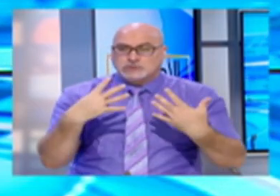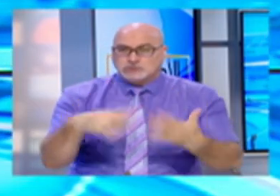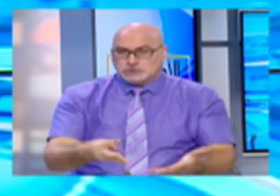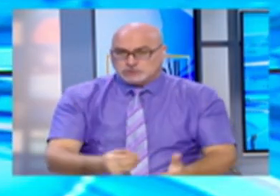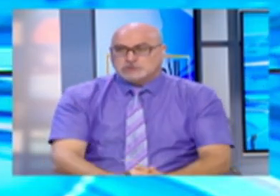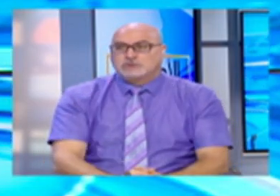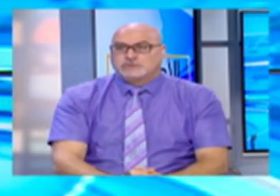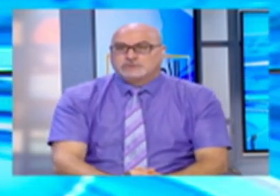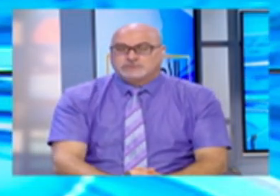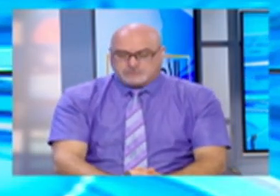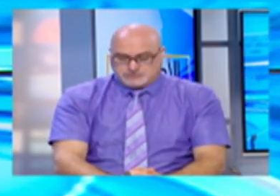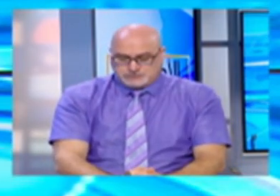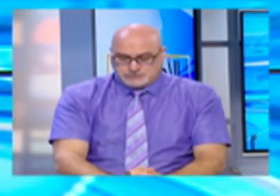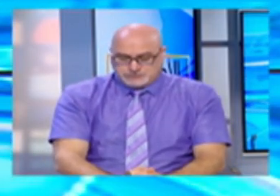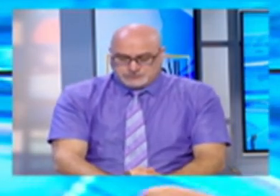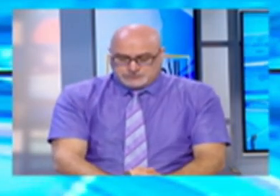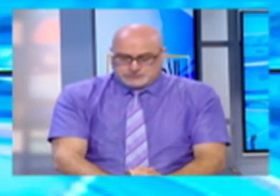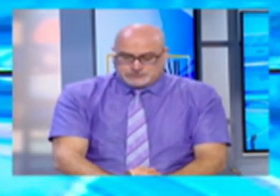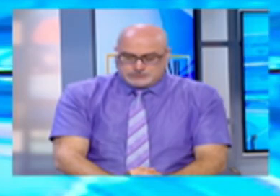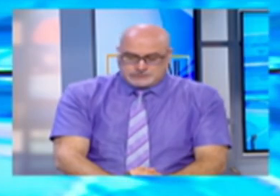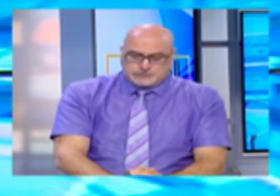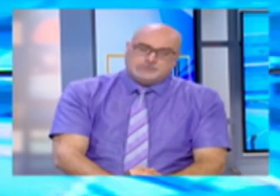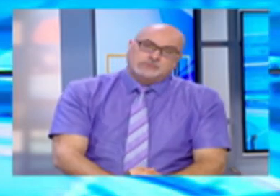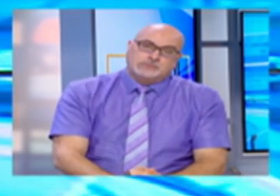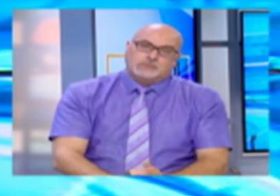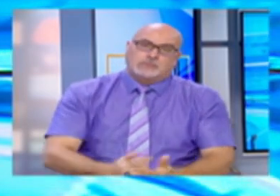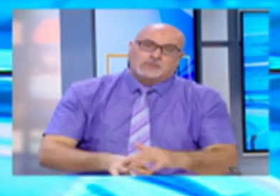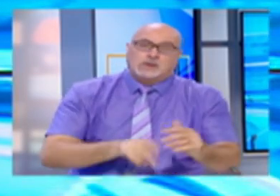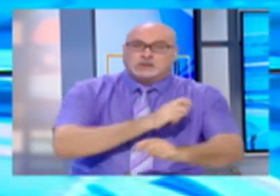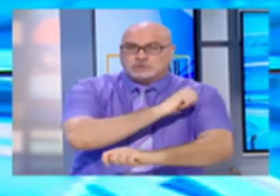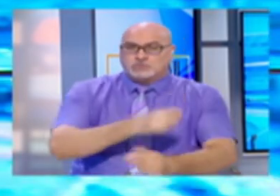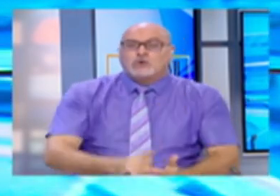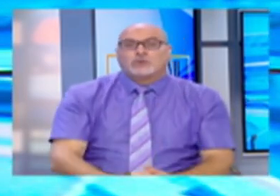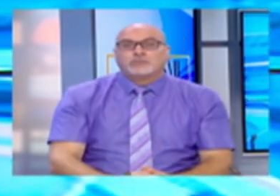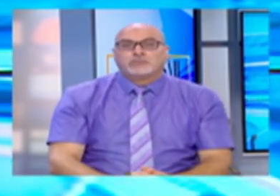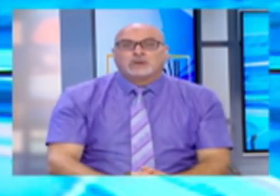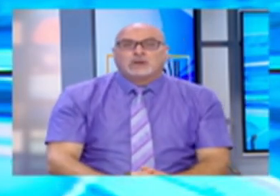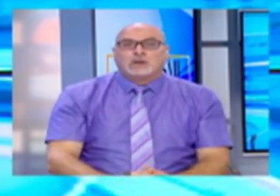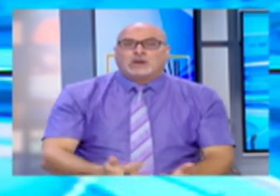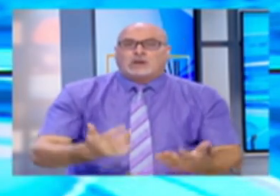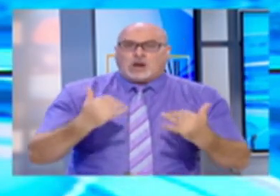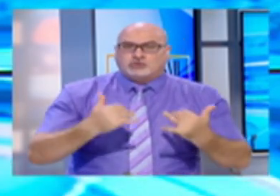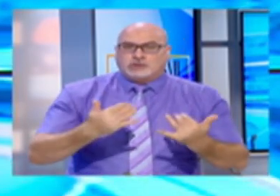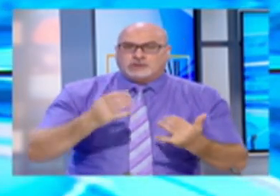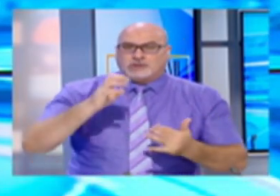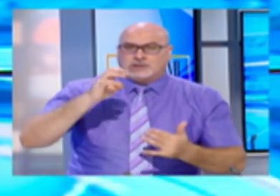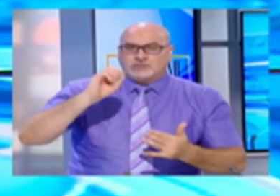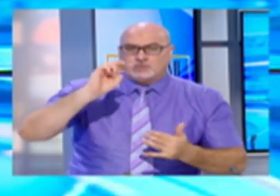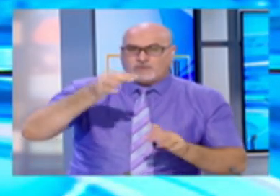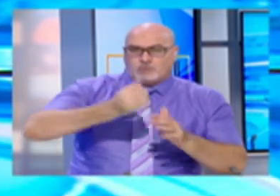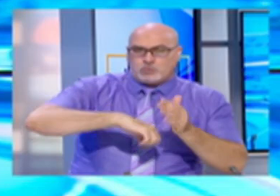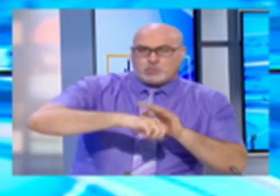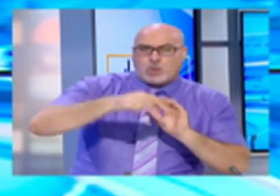كوفيد-19 في العالم. في الرياضة، تأهل سهرة أمس المنتخب والجزائري لكرة القدم لأقل